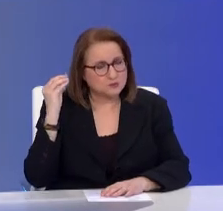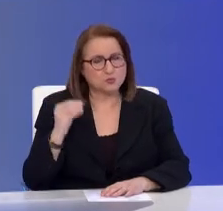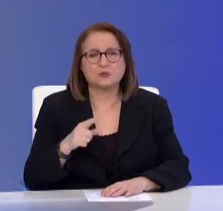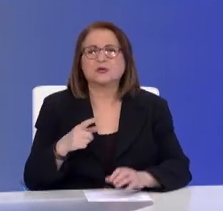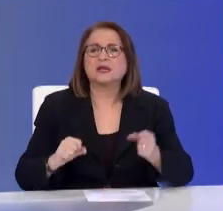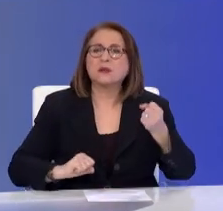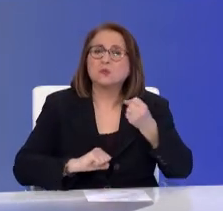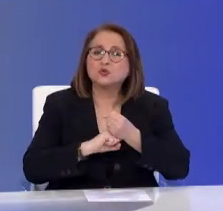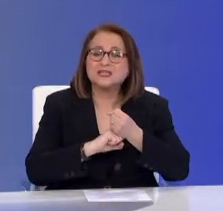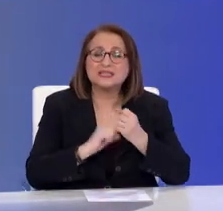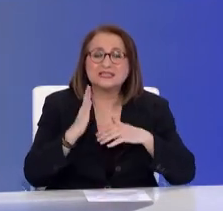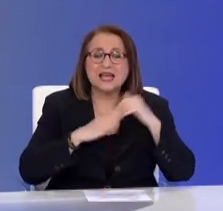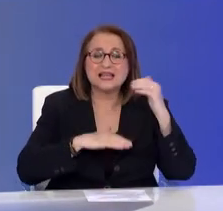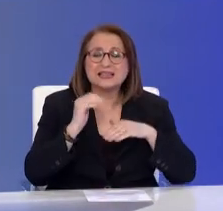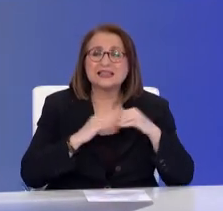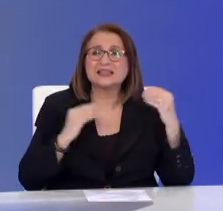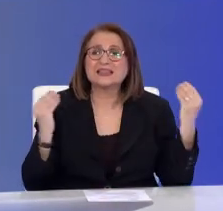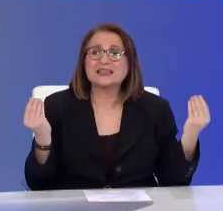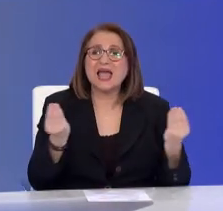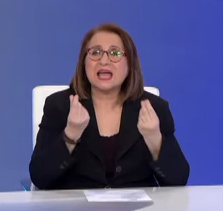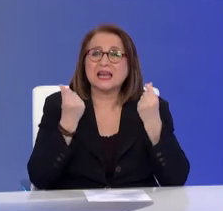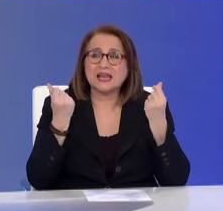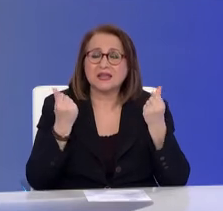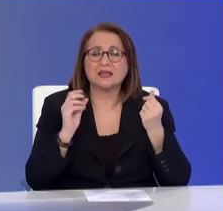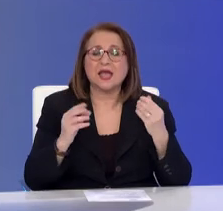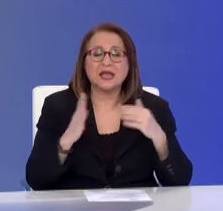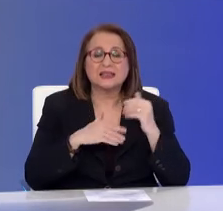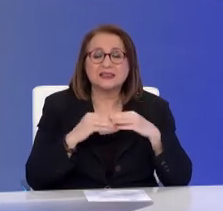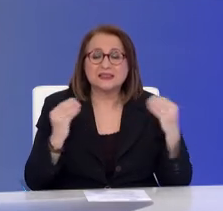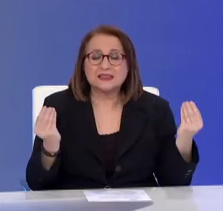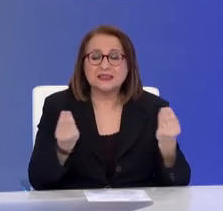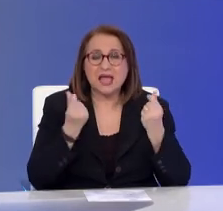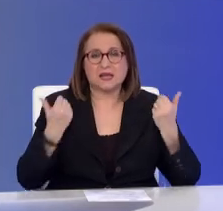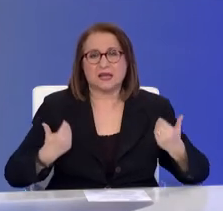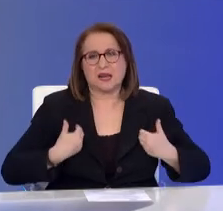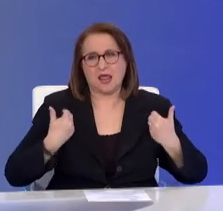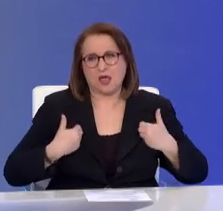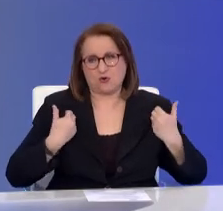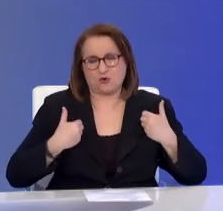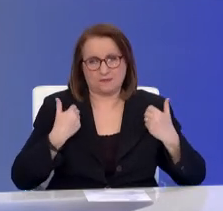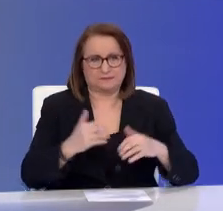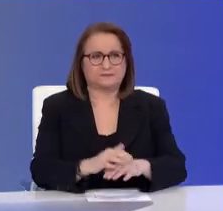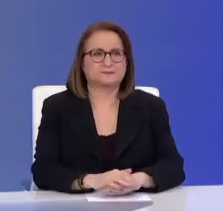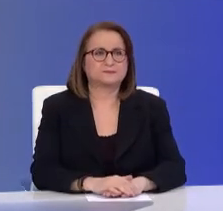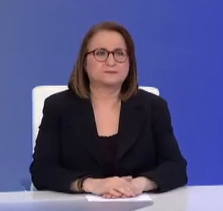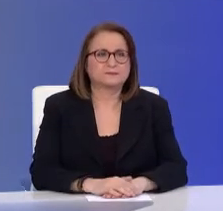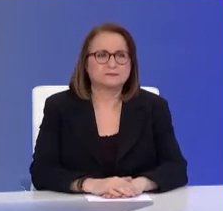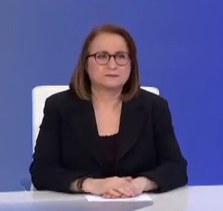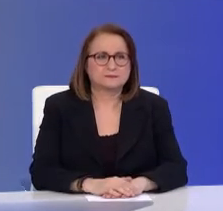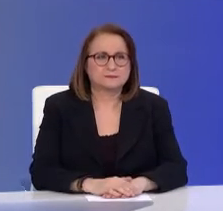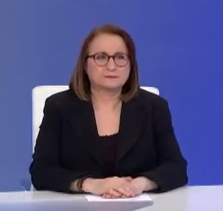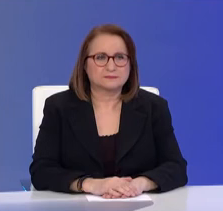σύγχρονη τέχνη αλλά και την τέχνη των νέων. An elite school for everyone. À ce